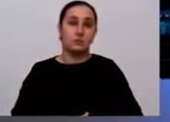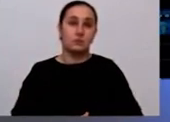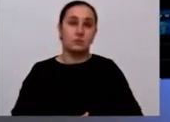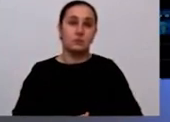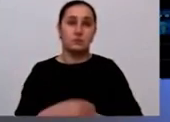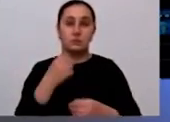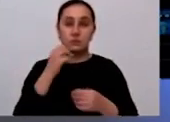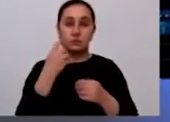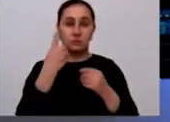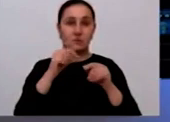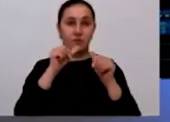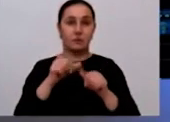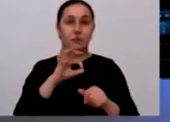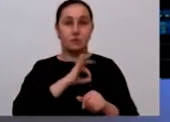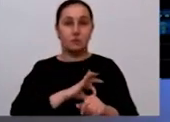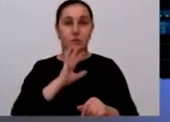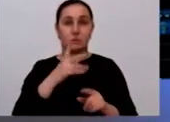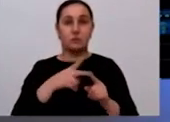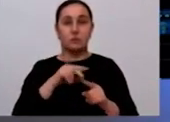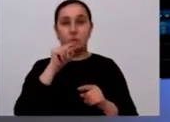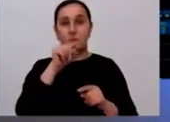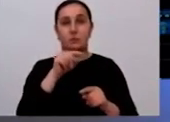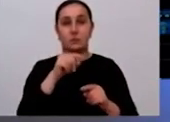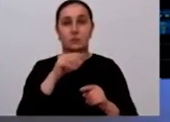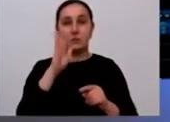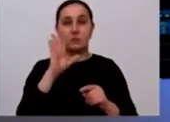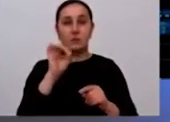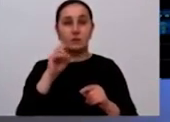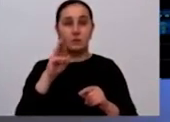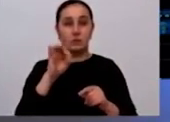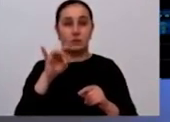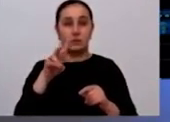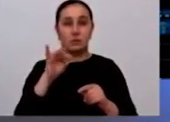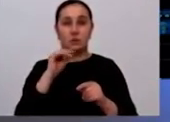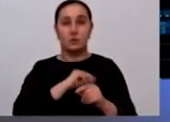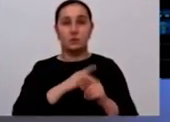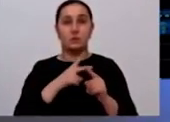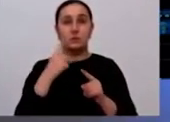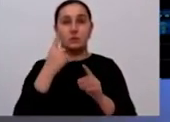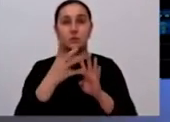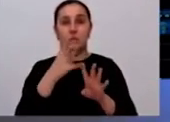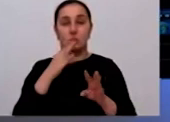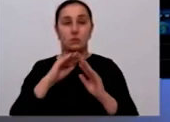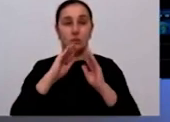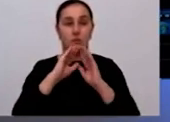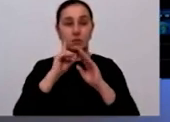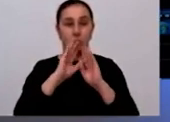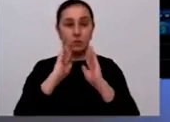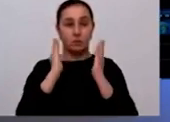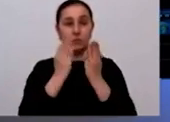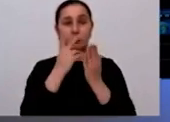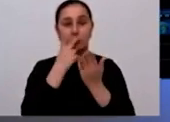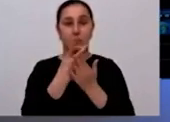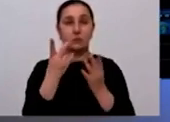figuradan foydalanamiz. Biz vektorli ish ishlayotganimizda birinchi o'rinda obyomga e'tibor berishimiz